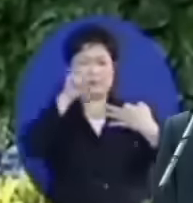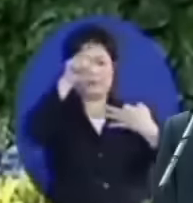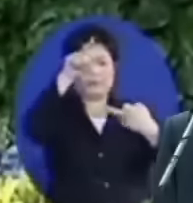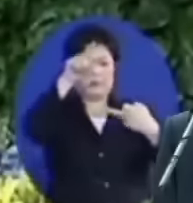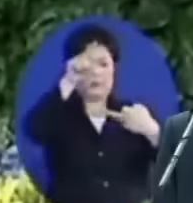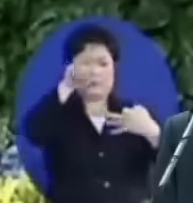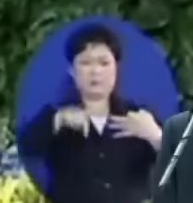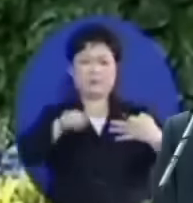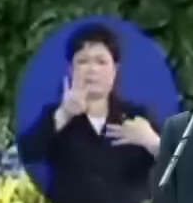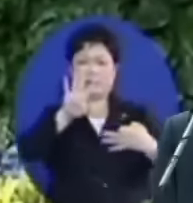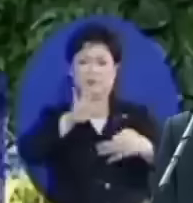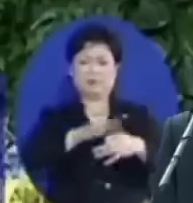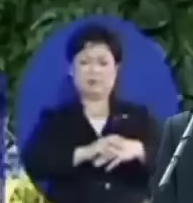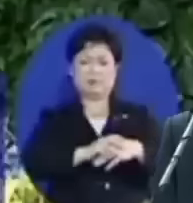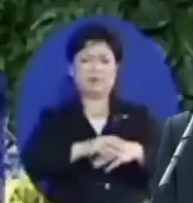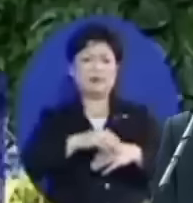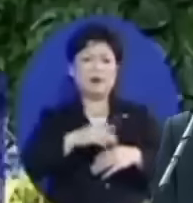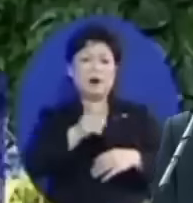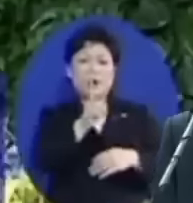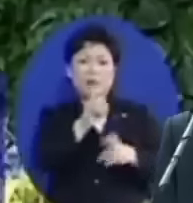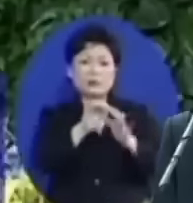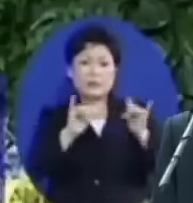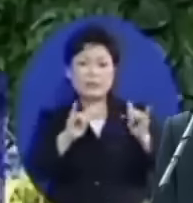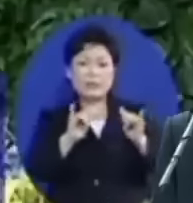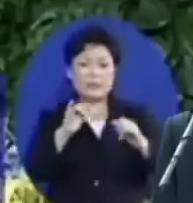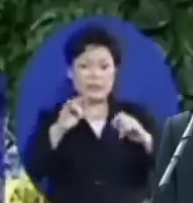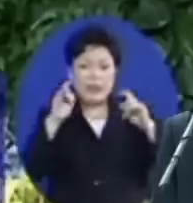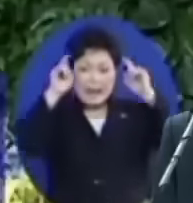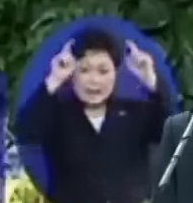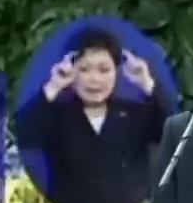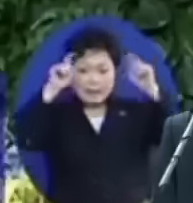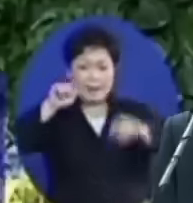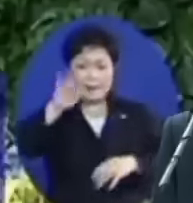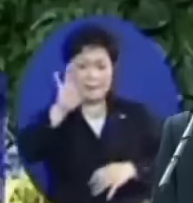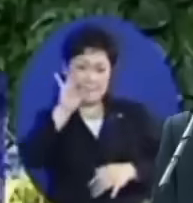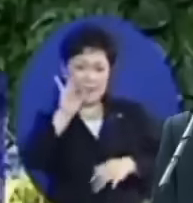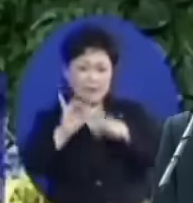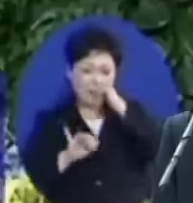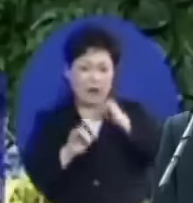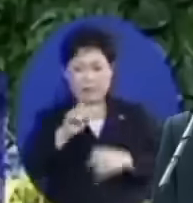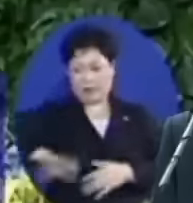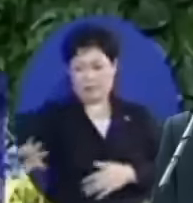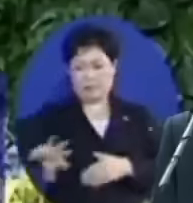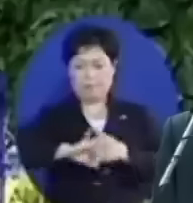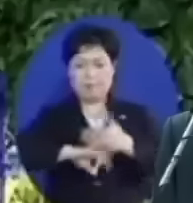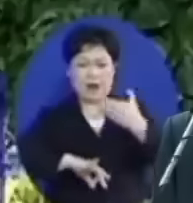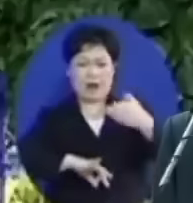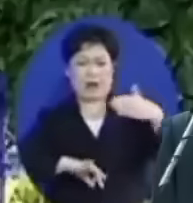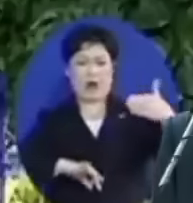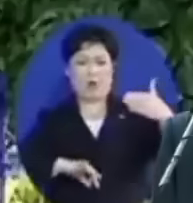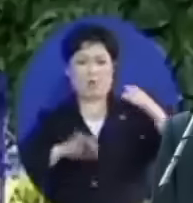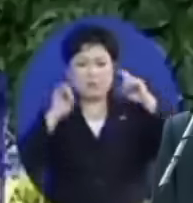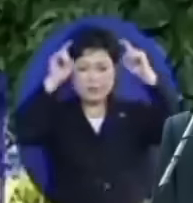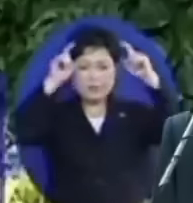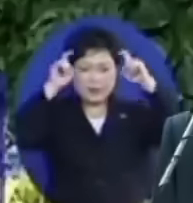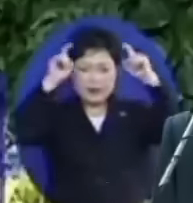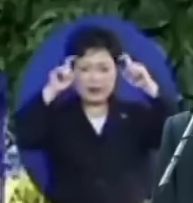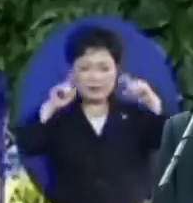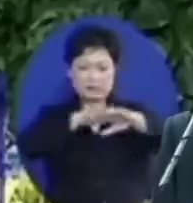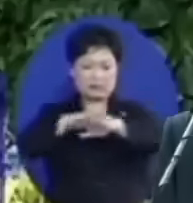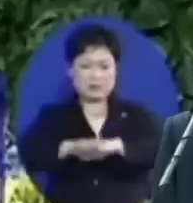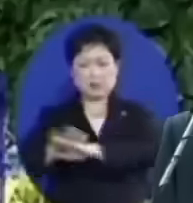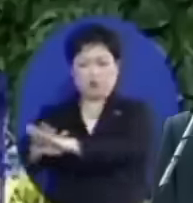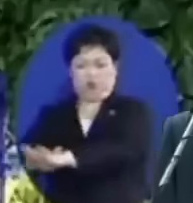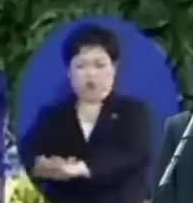이야기를 하셨습니다. 너희 중에 어떤 사람이 양 100마리가 있는데 그 중에 하나를 잃으면 99마리를 덜에 두고 그 잃은